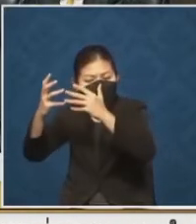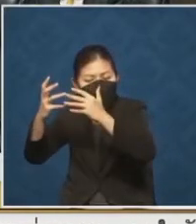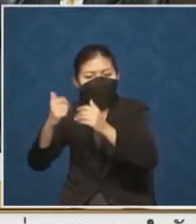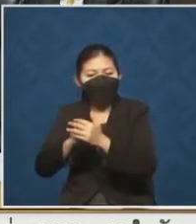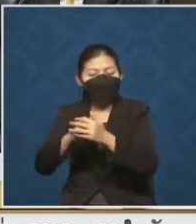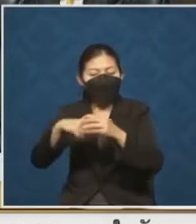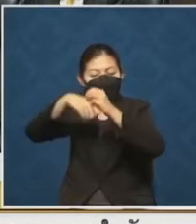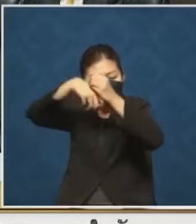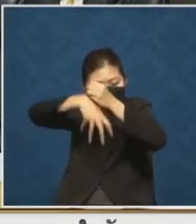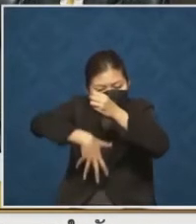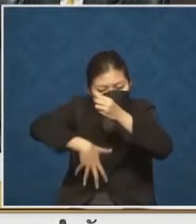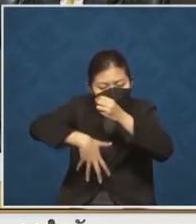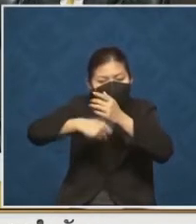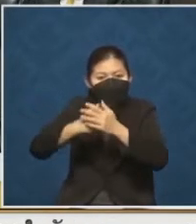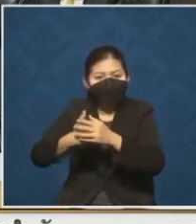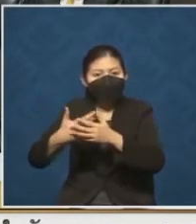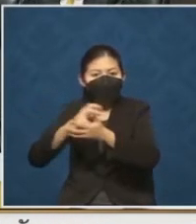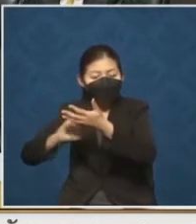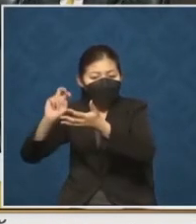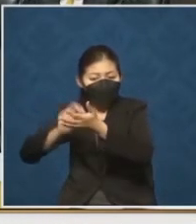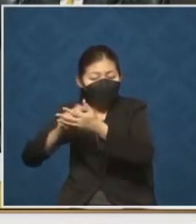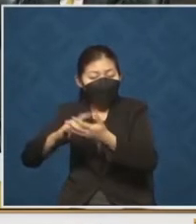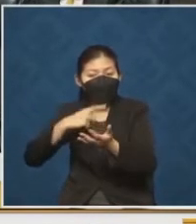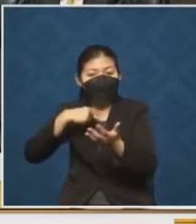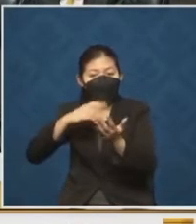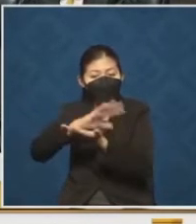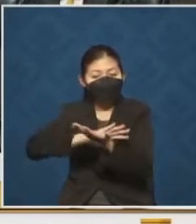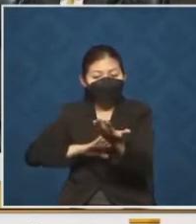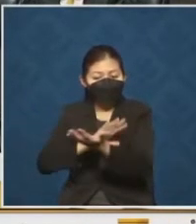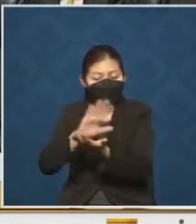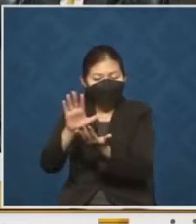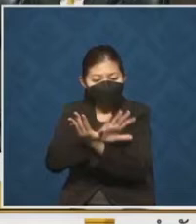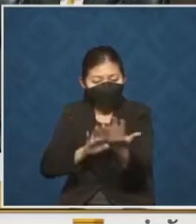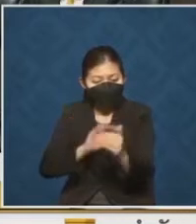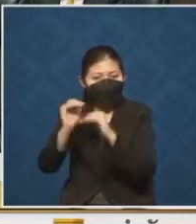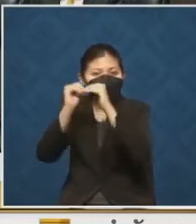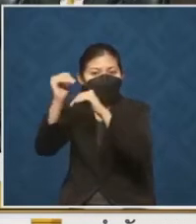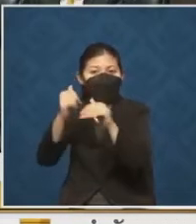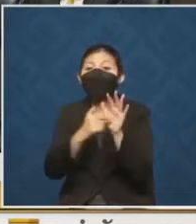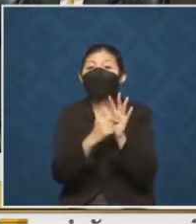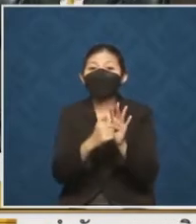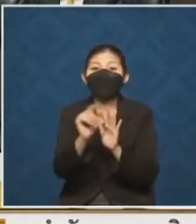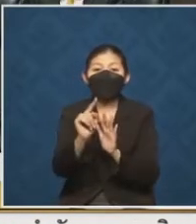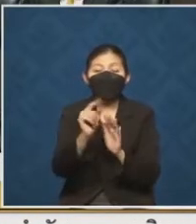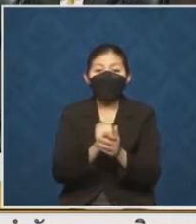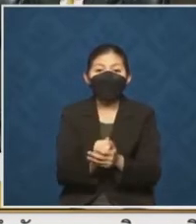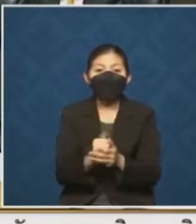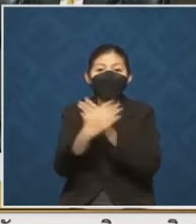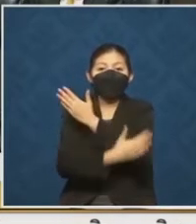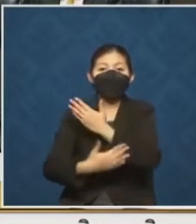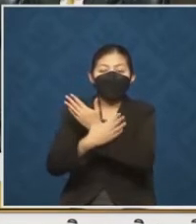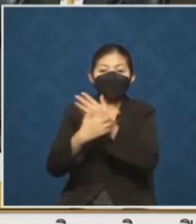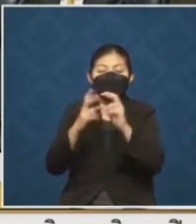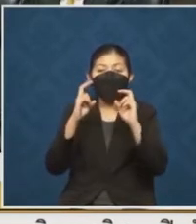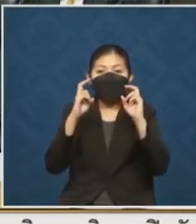ชะงักอาหรือเป็นไปน้อยที่สุดเลยครับและที่สำคัญกับรัฐบาลชุดนี้ไม่ได้เตรียมความพร้อมตาม